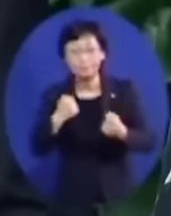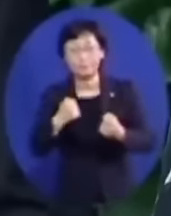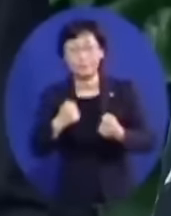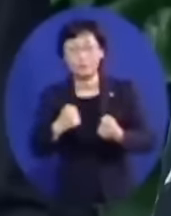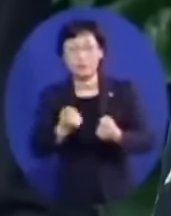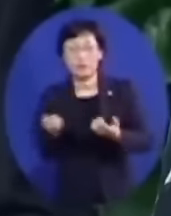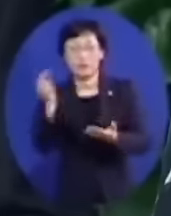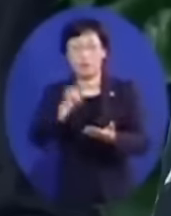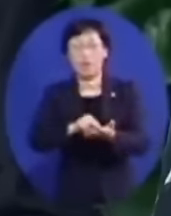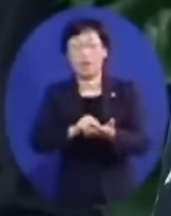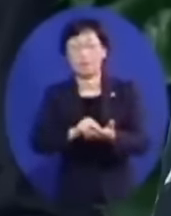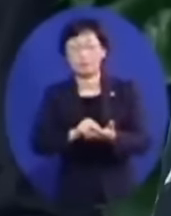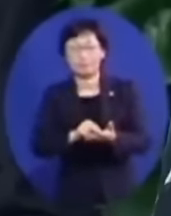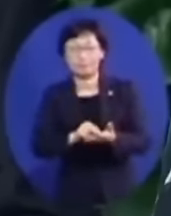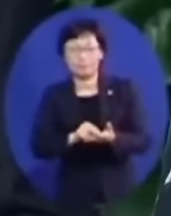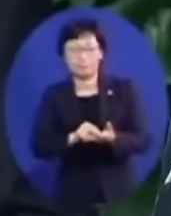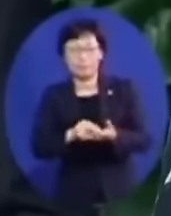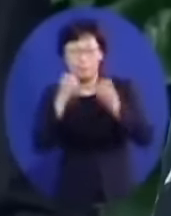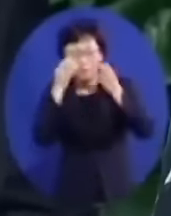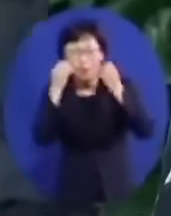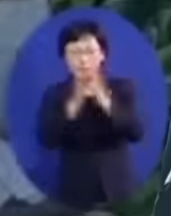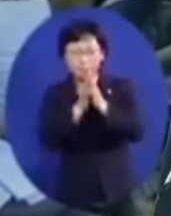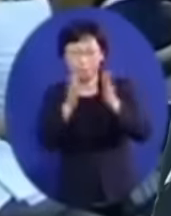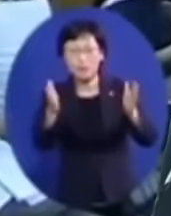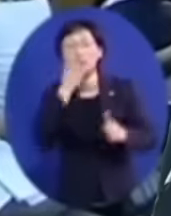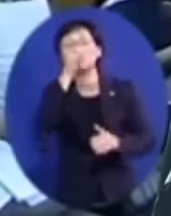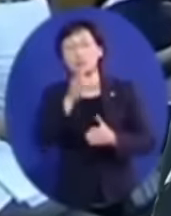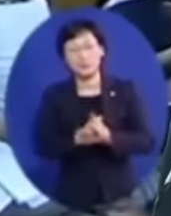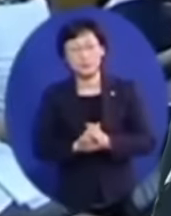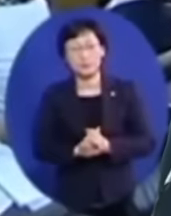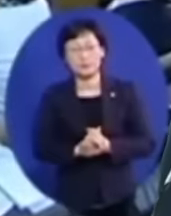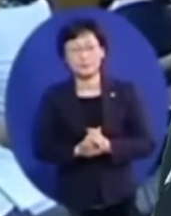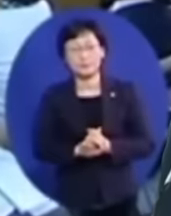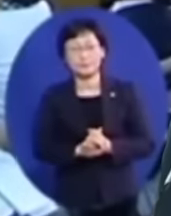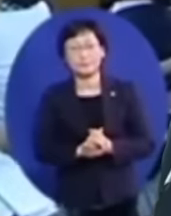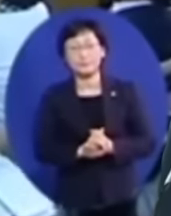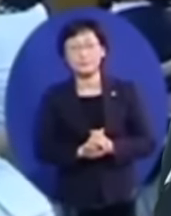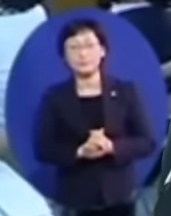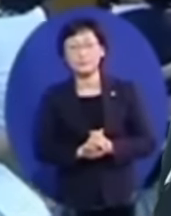일어나서 창조적인 삶을 살 수가 있게 되는 것입니다.